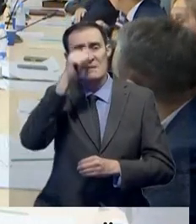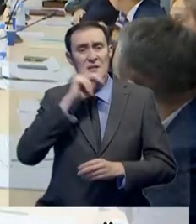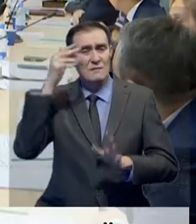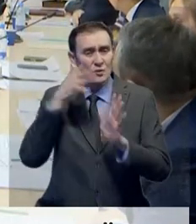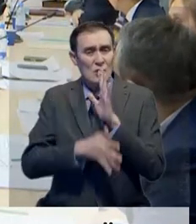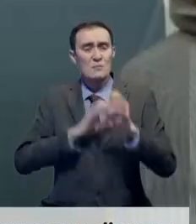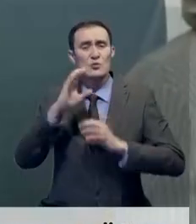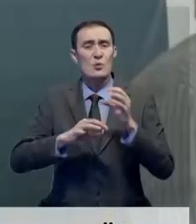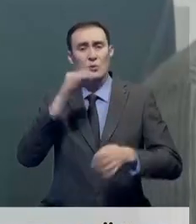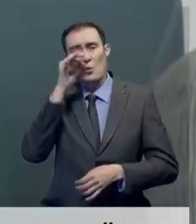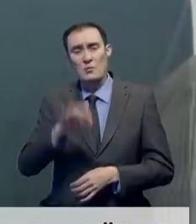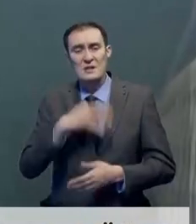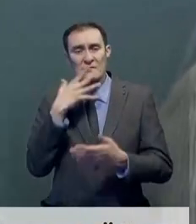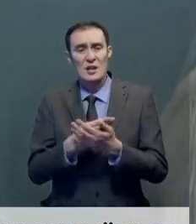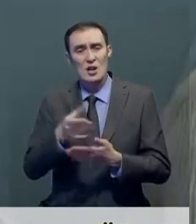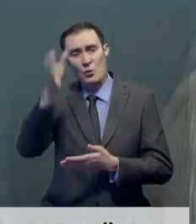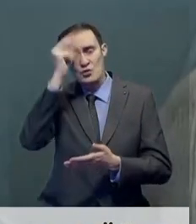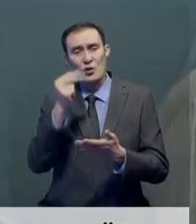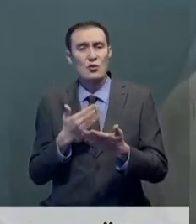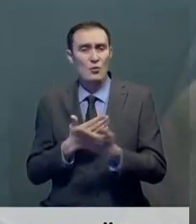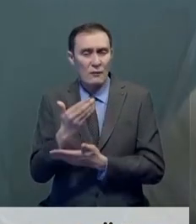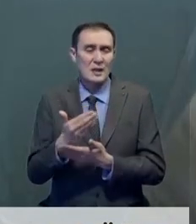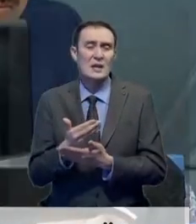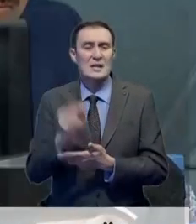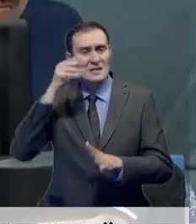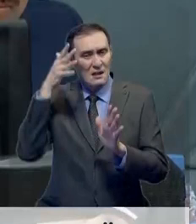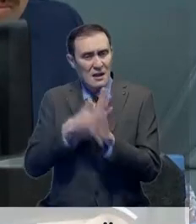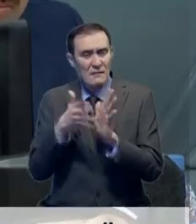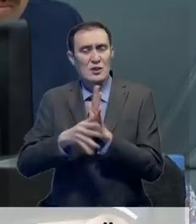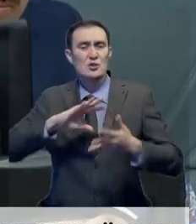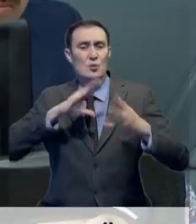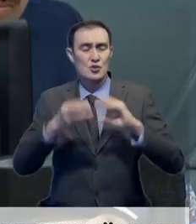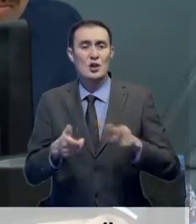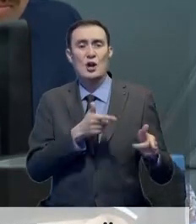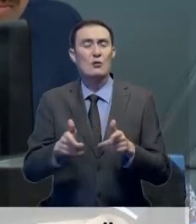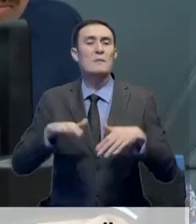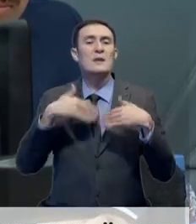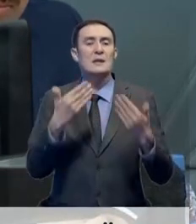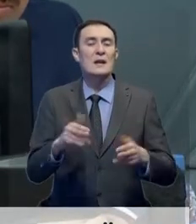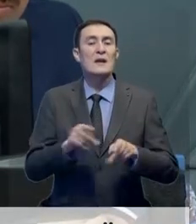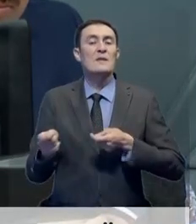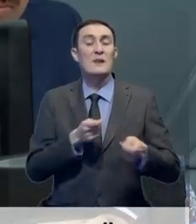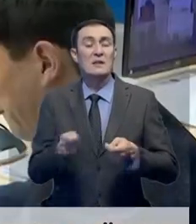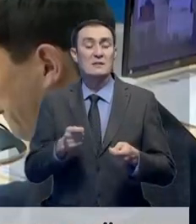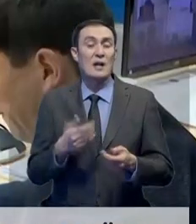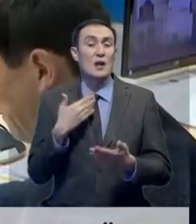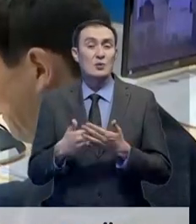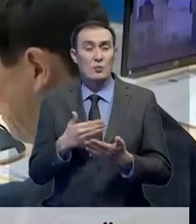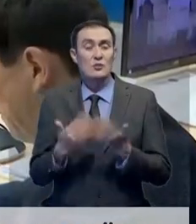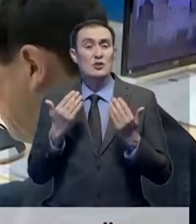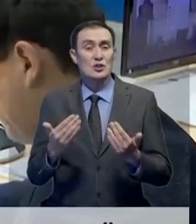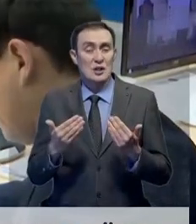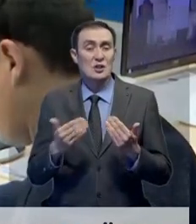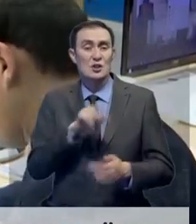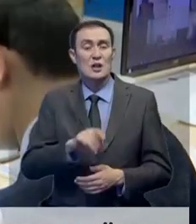месяцев изучали международный опыт. Свои научные доводы, исследования и заключения они готовы передать в правительство. К слову,